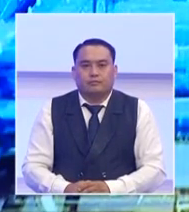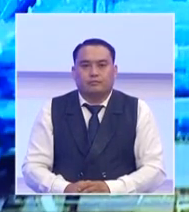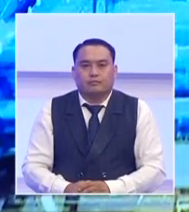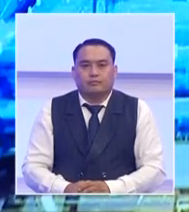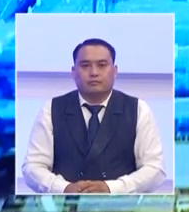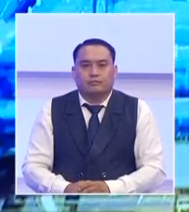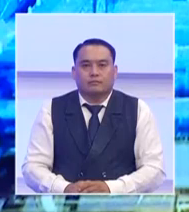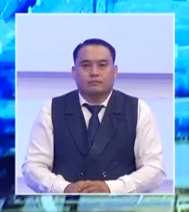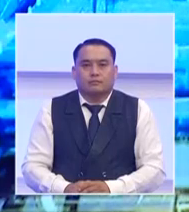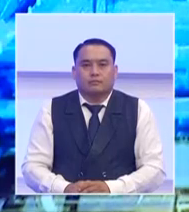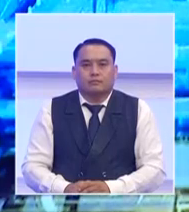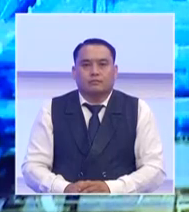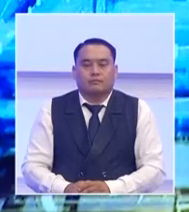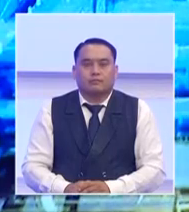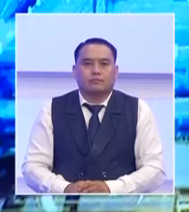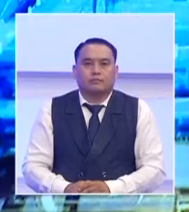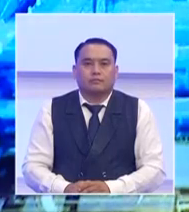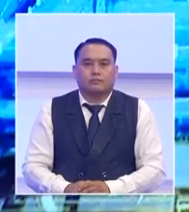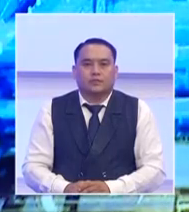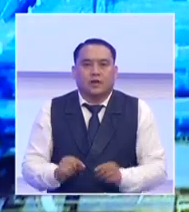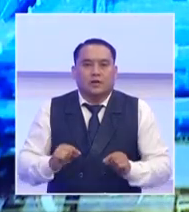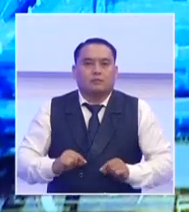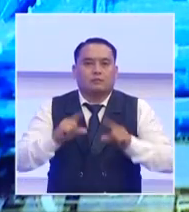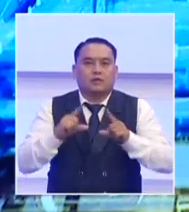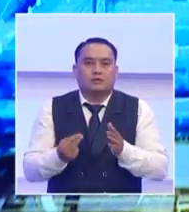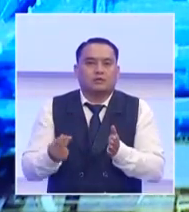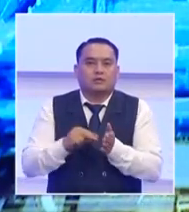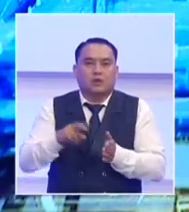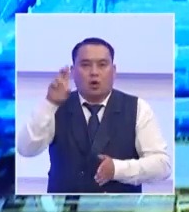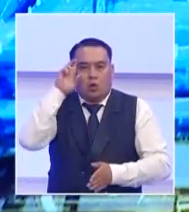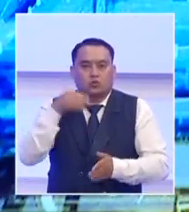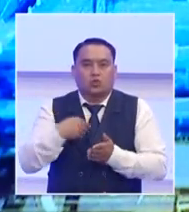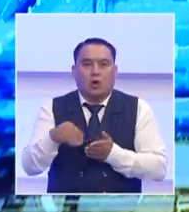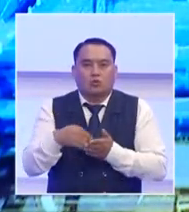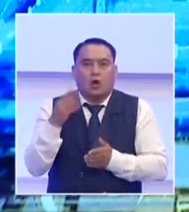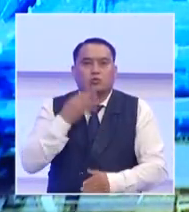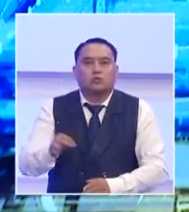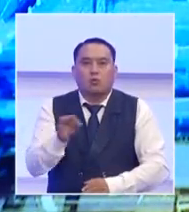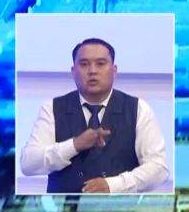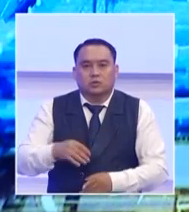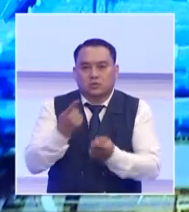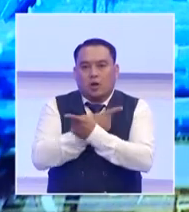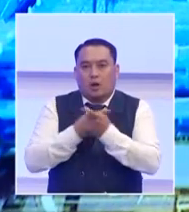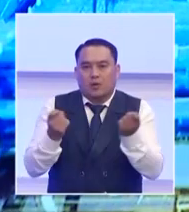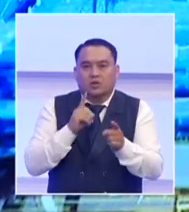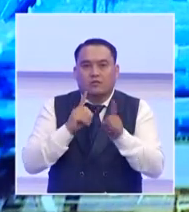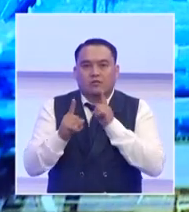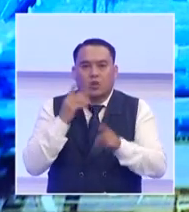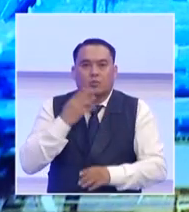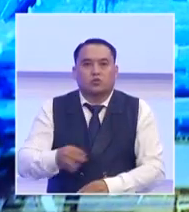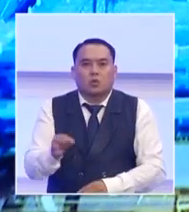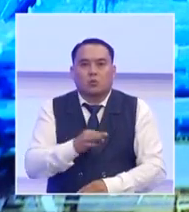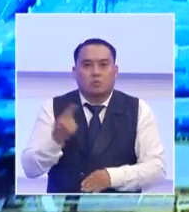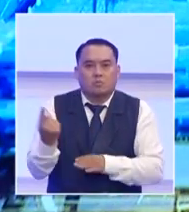к другим темам о фактах завышение цен системе государственных закупок в алматинской области сообщил в ходе брифинга в жетысу